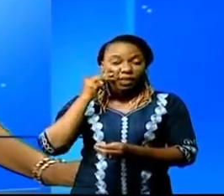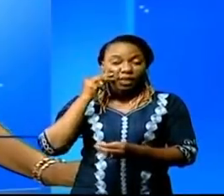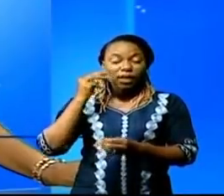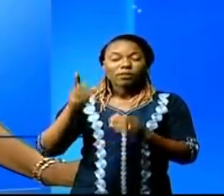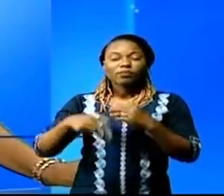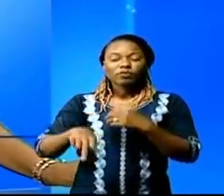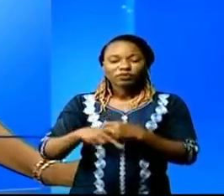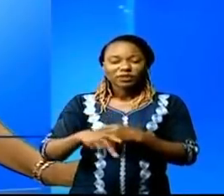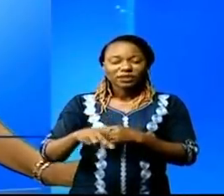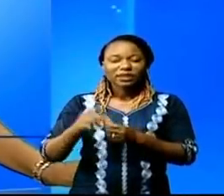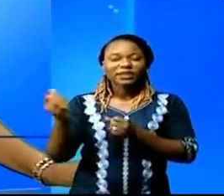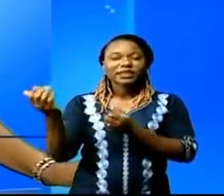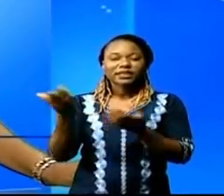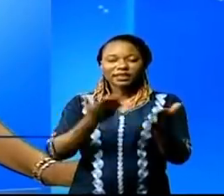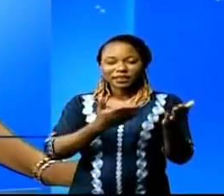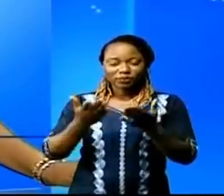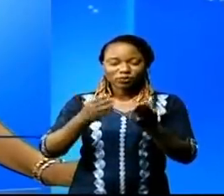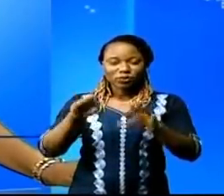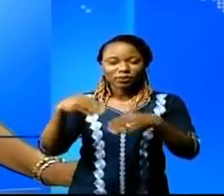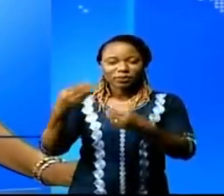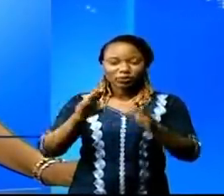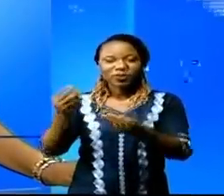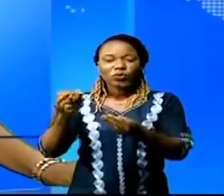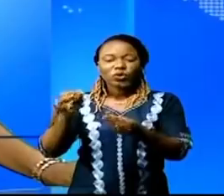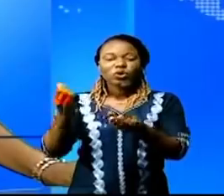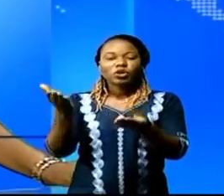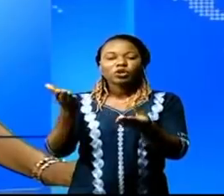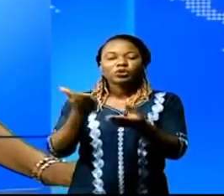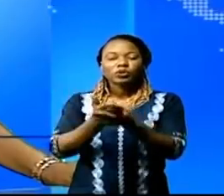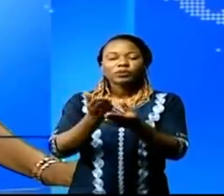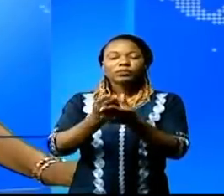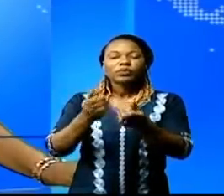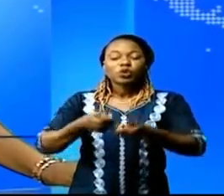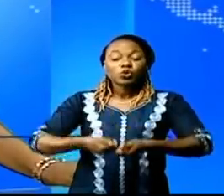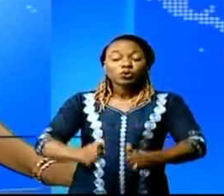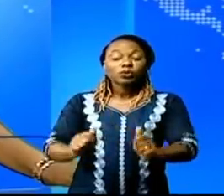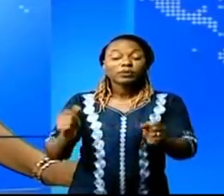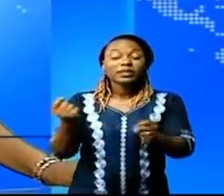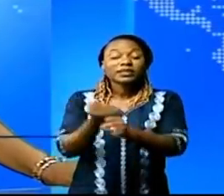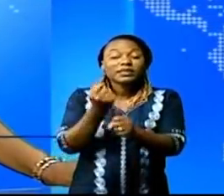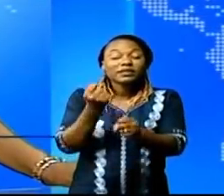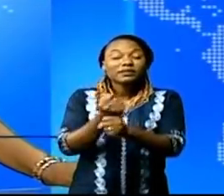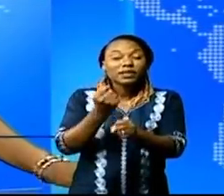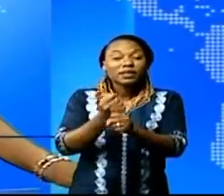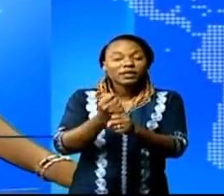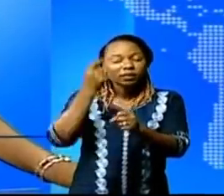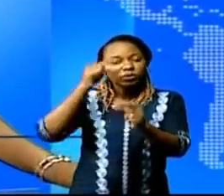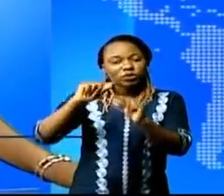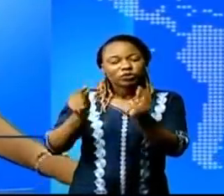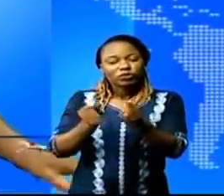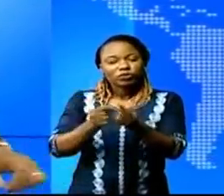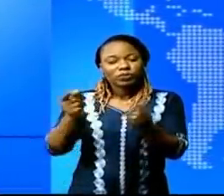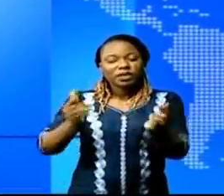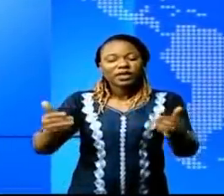Amos Mbokoso leur a remis le document d'autonomisation du fonctionnement de ces structures